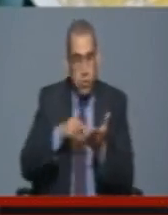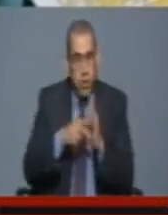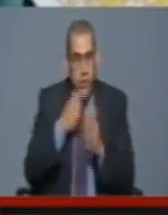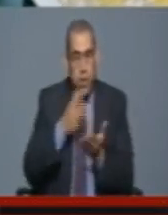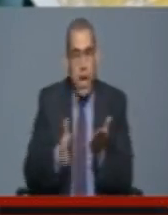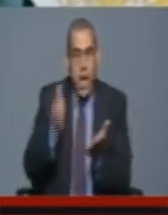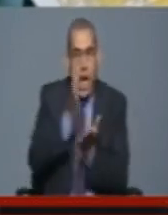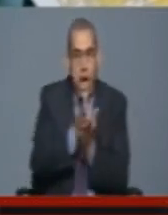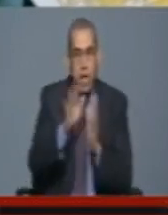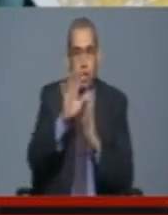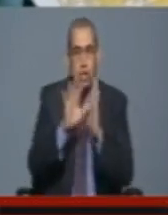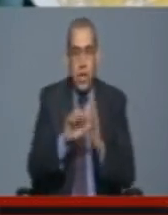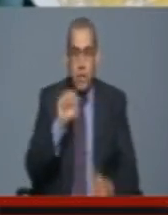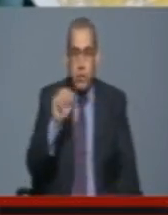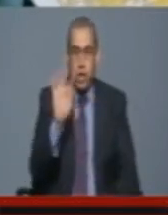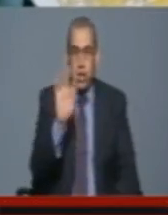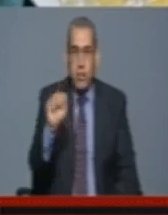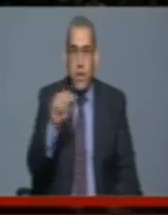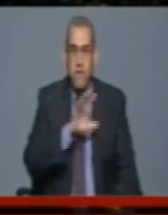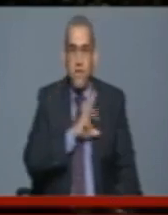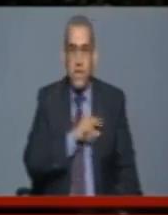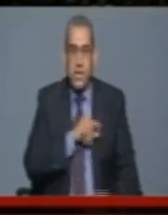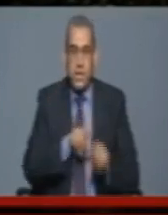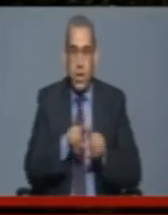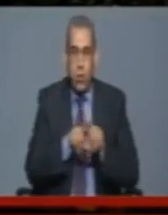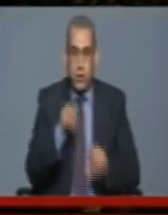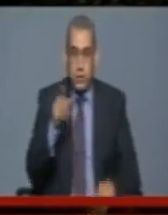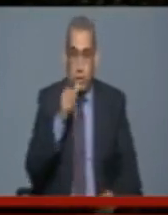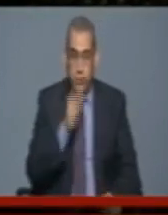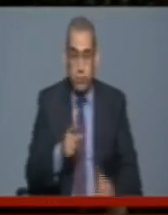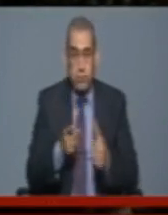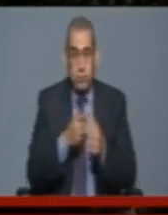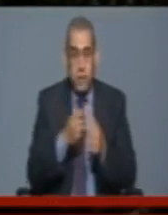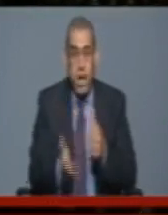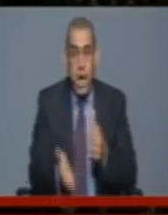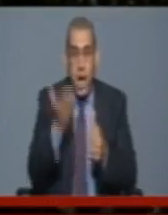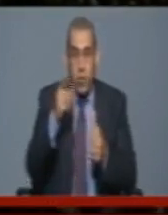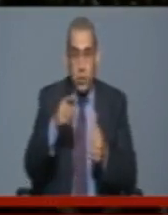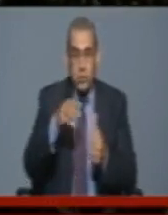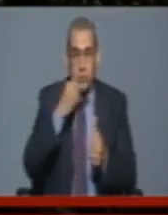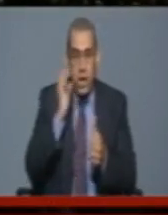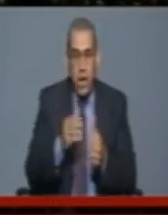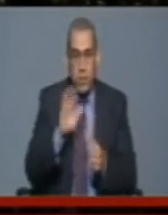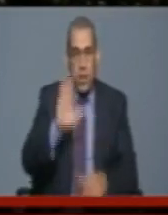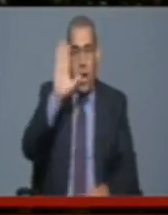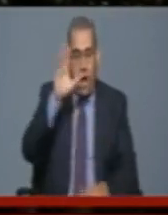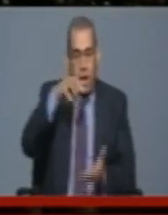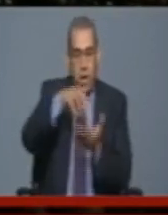المشروعة للشعب الفلسطيني الشقيق، وفي مقدمتها الاعتراف بالدولة